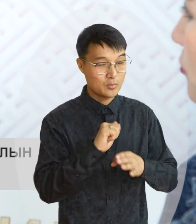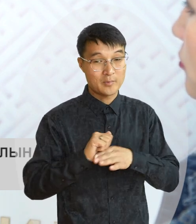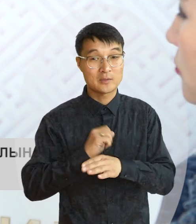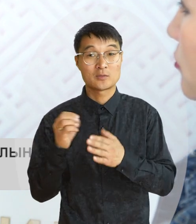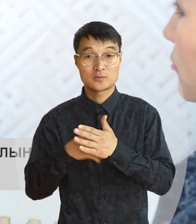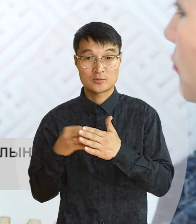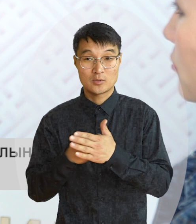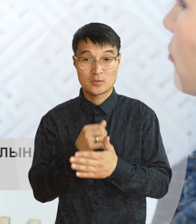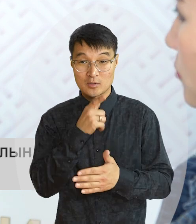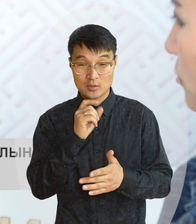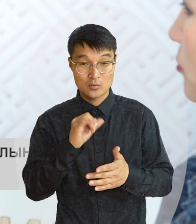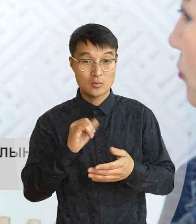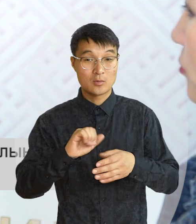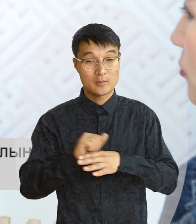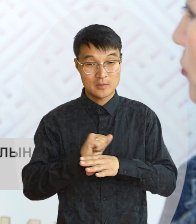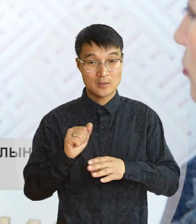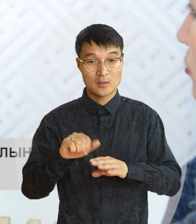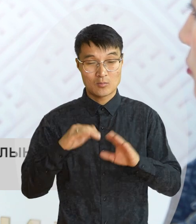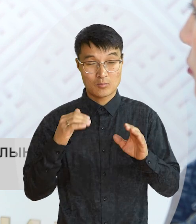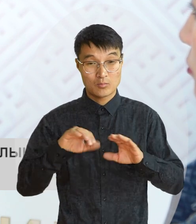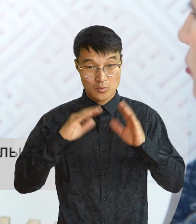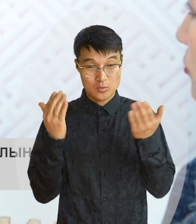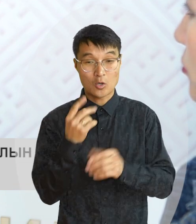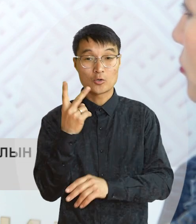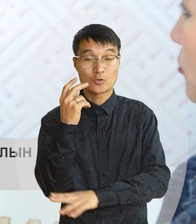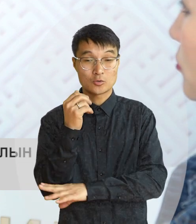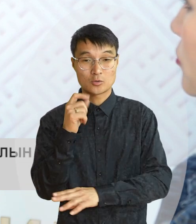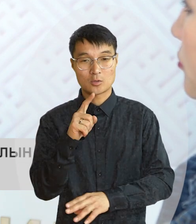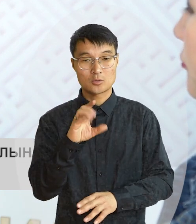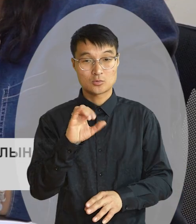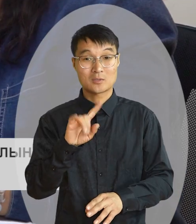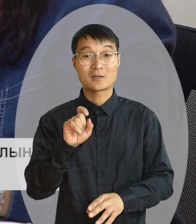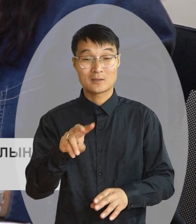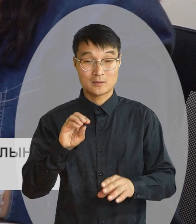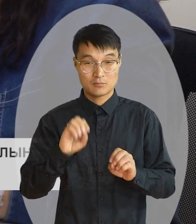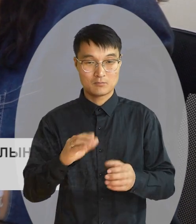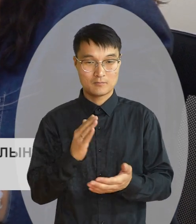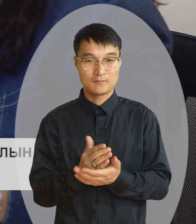байдлыг яаж хангах гэдэг энэ чиглэлээр бол хоёр өдрийн хилцүүлэг бол явагдаж байна.